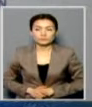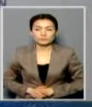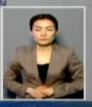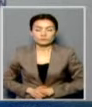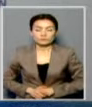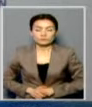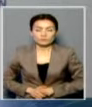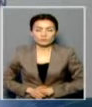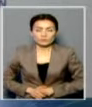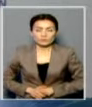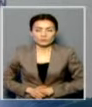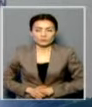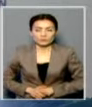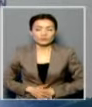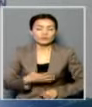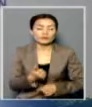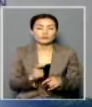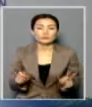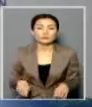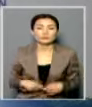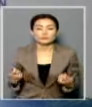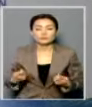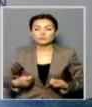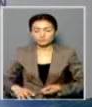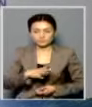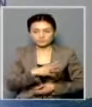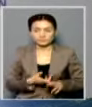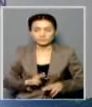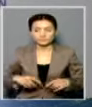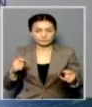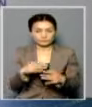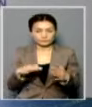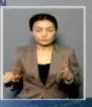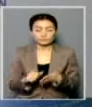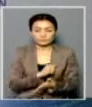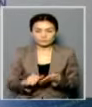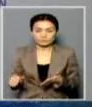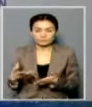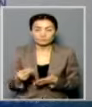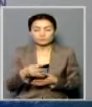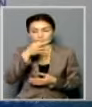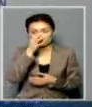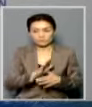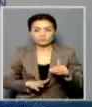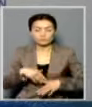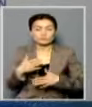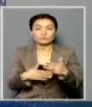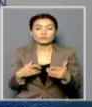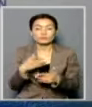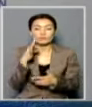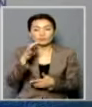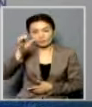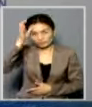in бренчи основные нарушения при аттестации это несоответствие документов квалификационного уровня сотрудников